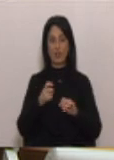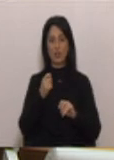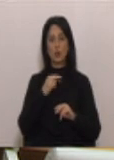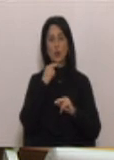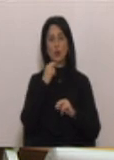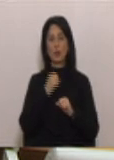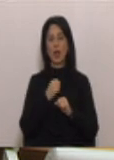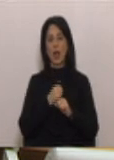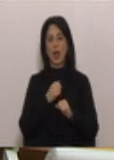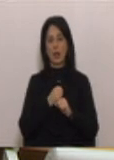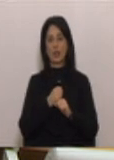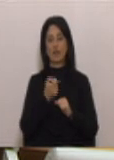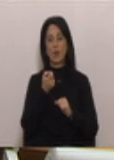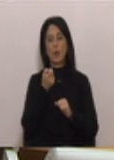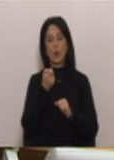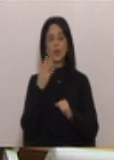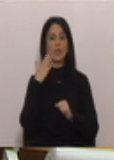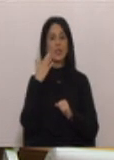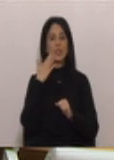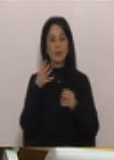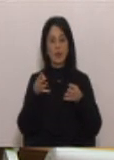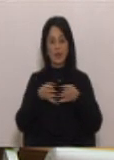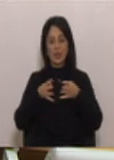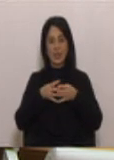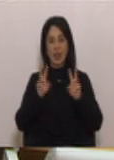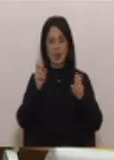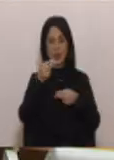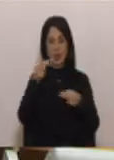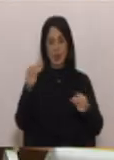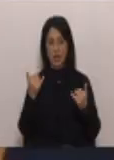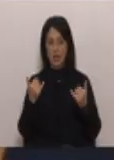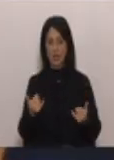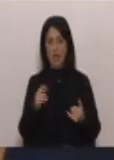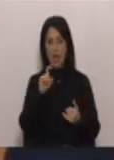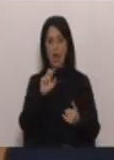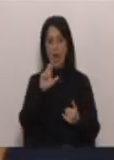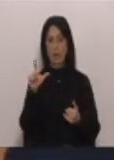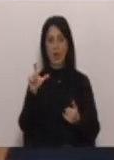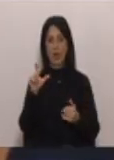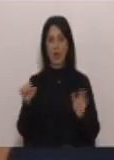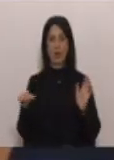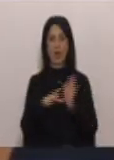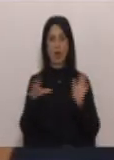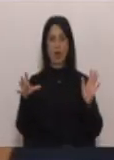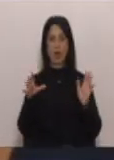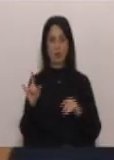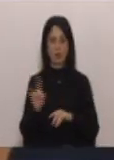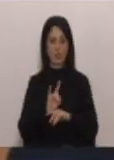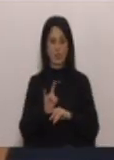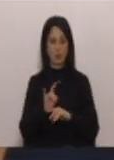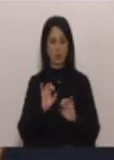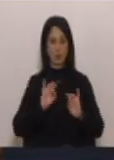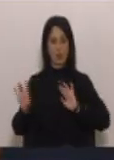აქცენტირებას გააკეთებდა ოდნა მაინც სიმართლენარევ თემებზე. დღეს ახლა ხაბემ საერთოდ რეკორდი მოხსნა სიცრუეში,